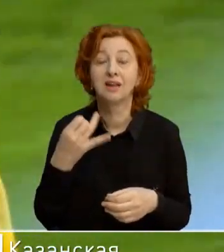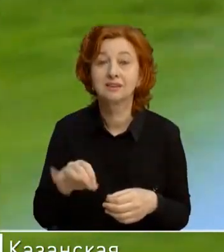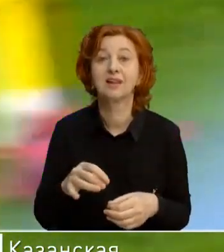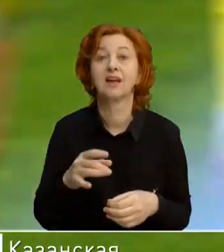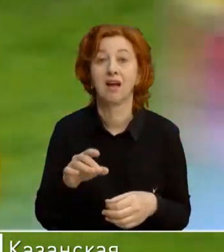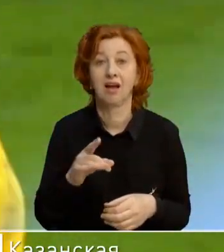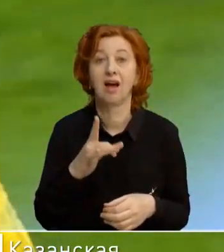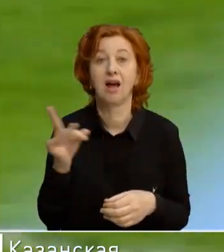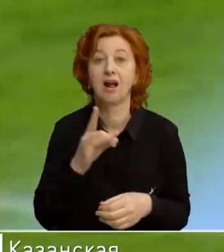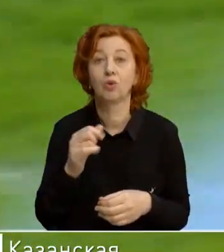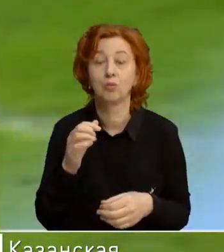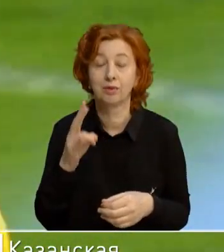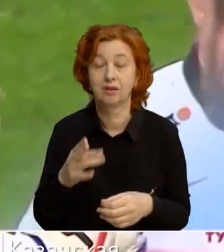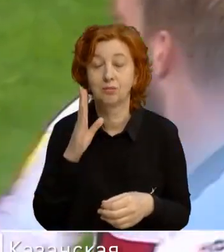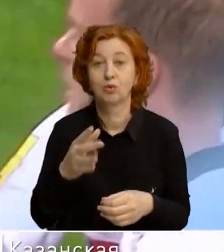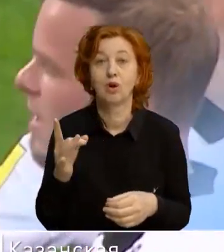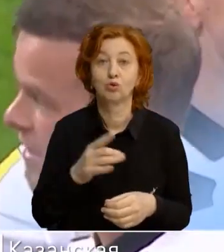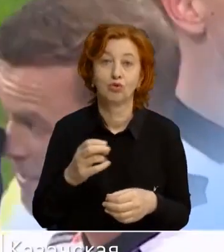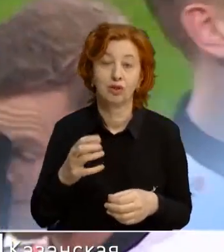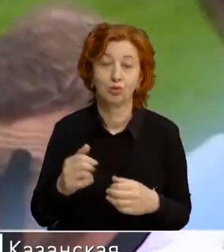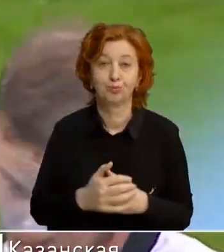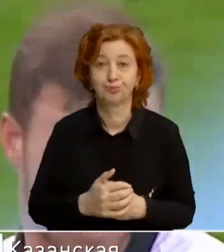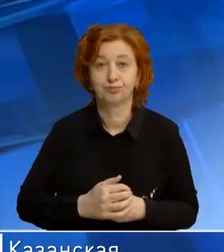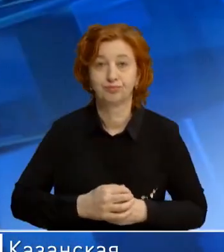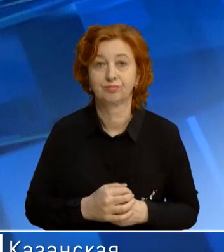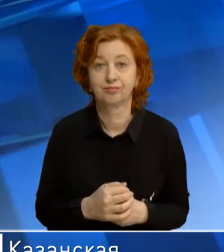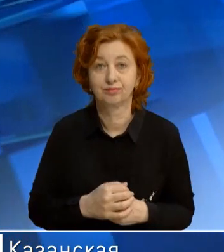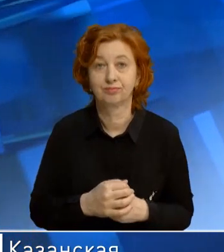Роман Саганов, Дон-24, Ростов-на-Дону.